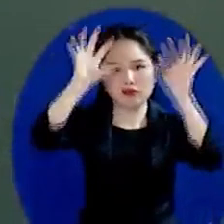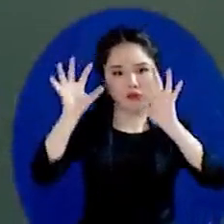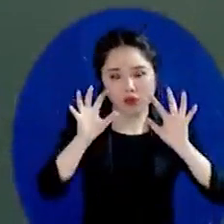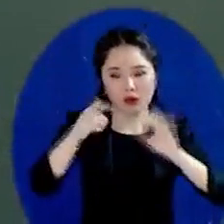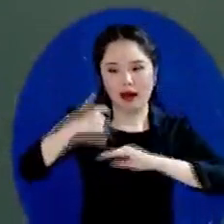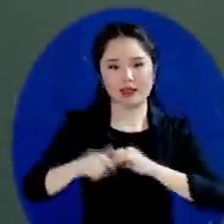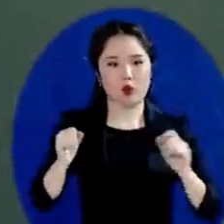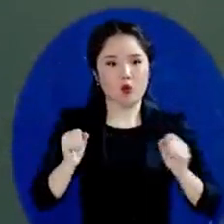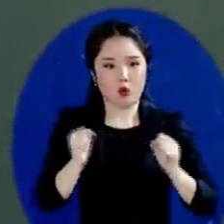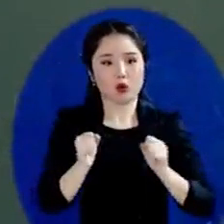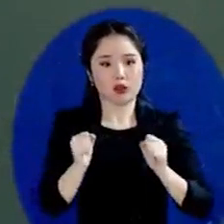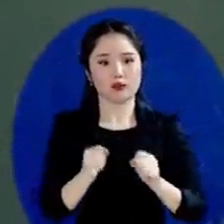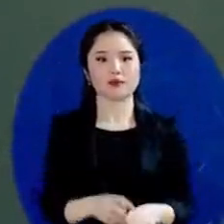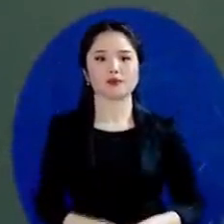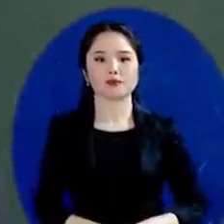хүйтэрдэг.